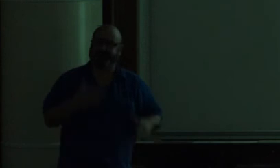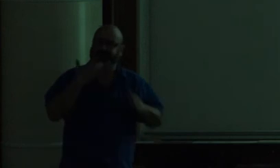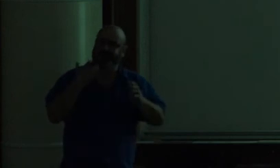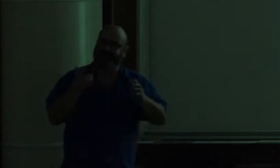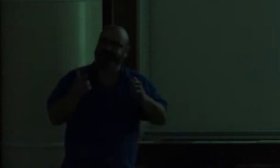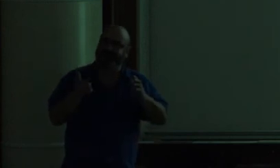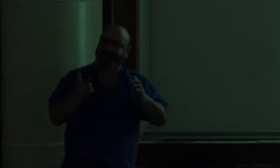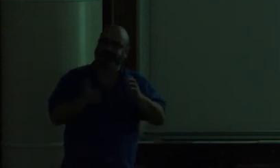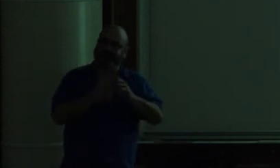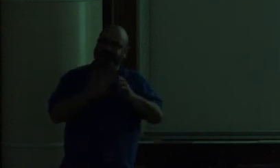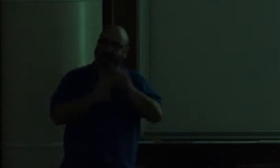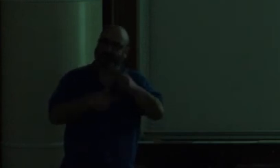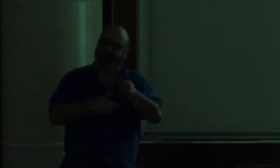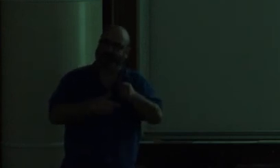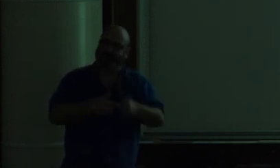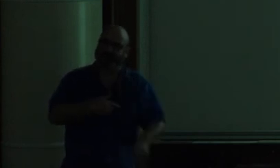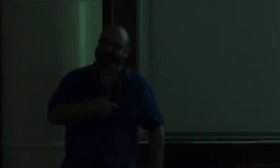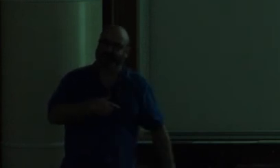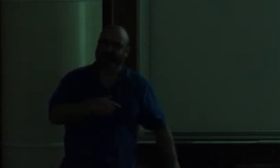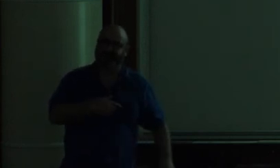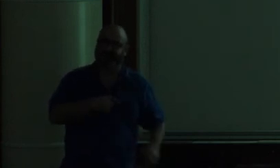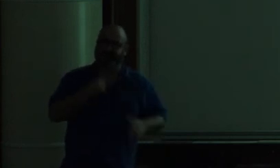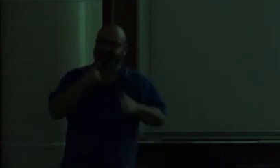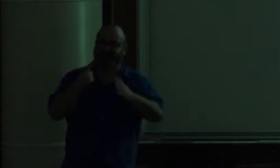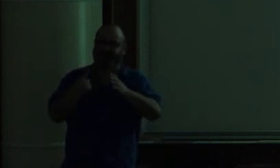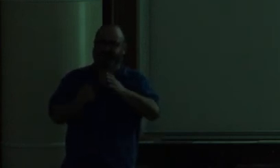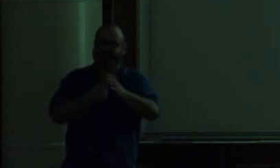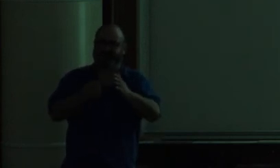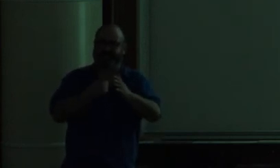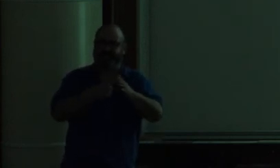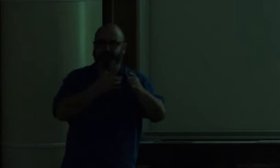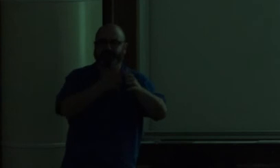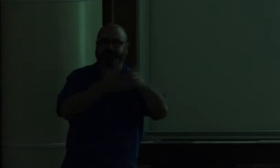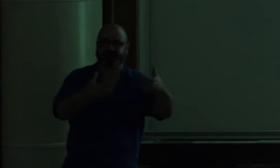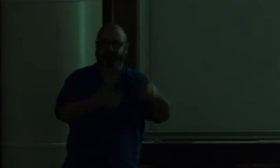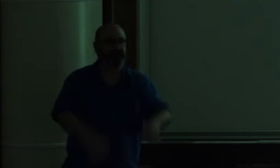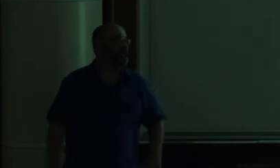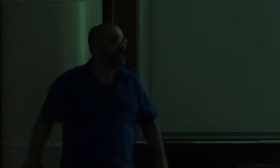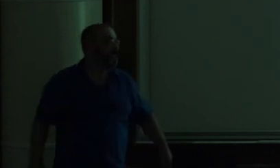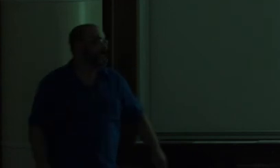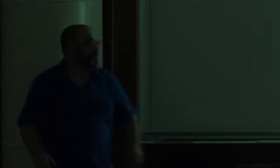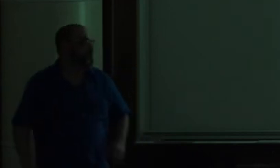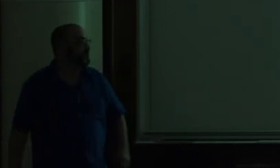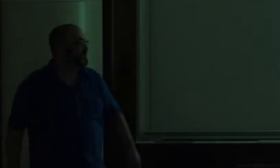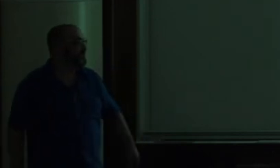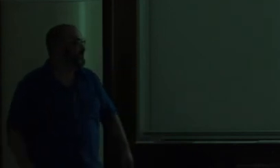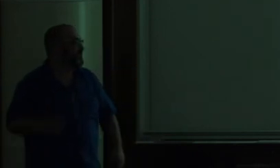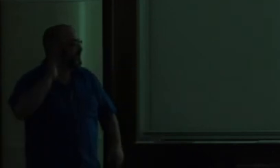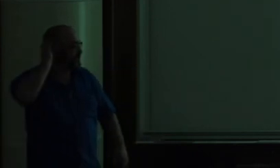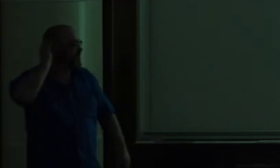une clé? C'est un itérateur de dictionnaire. Ah, d'accord,